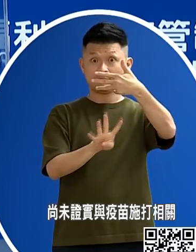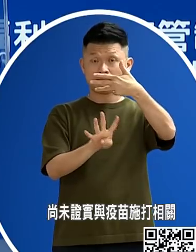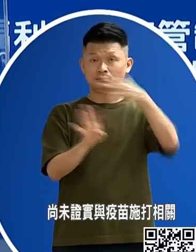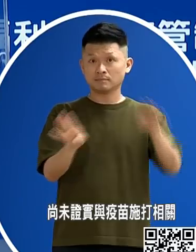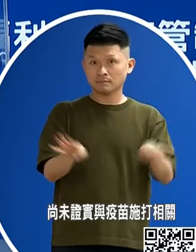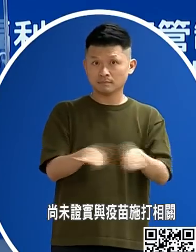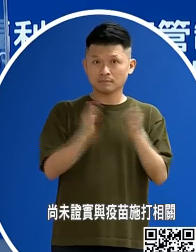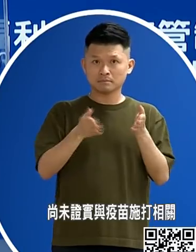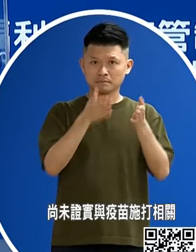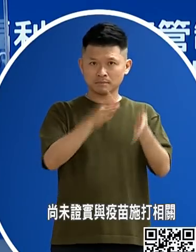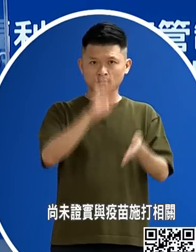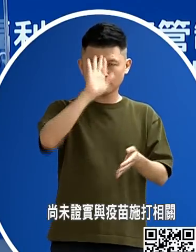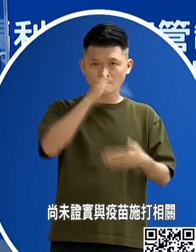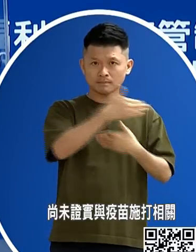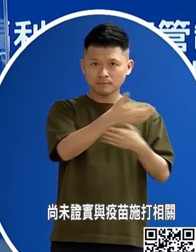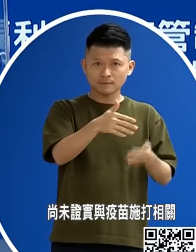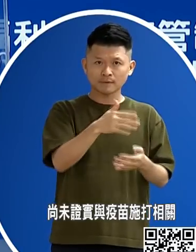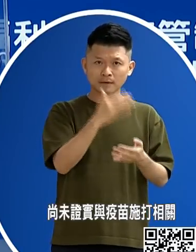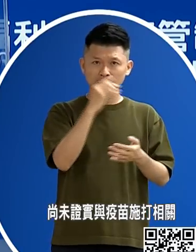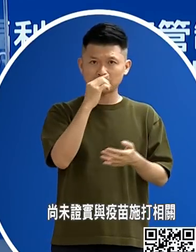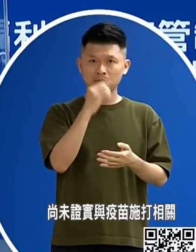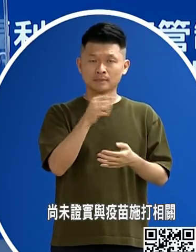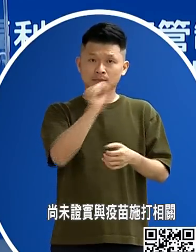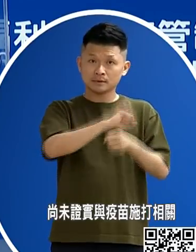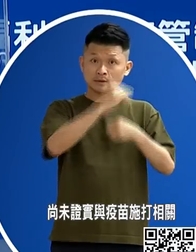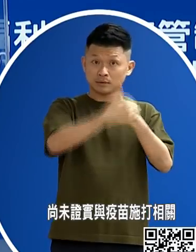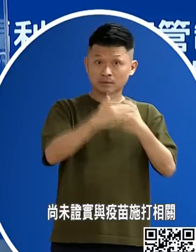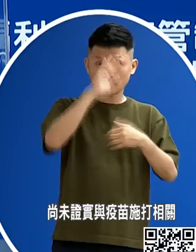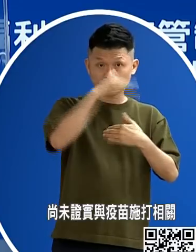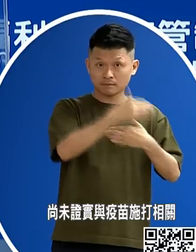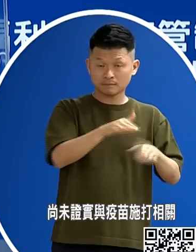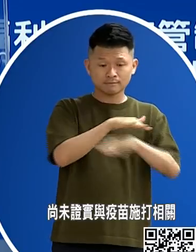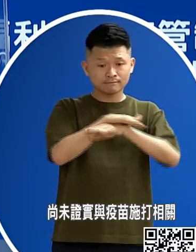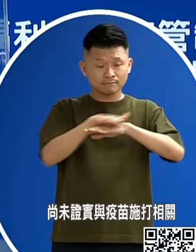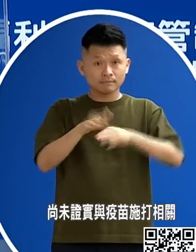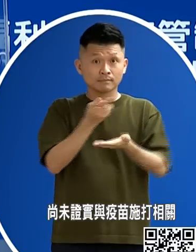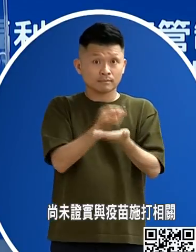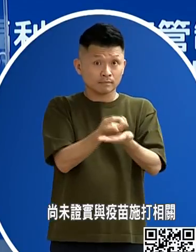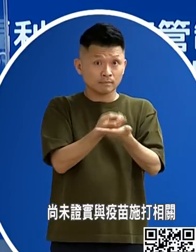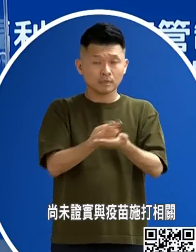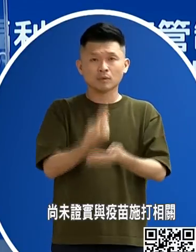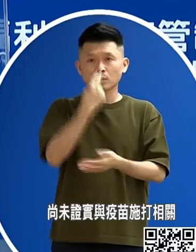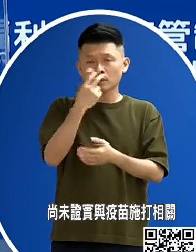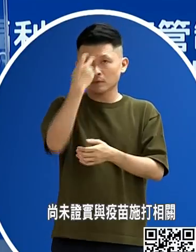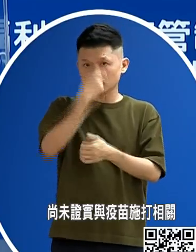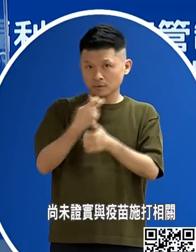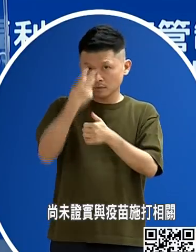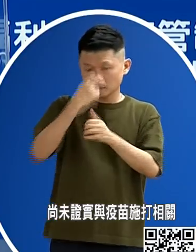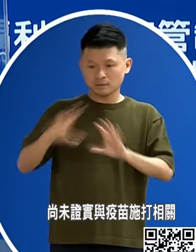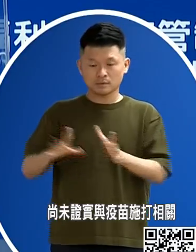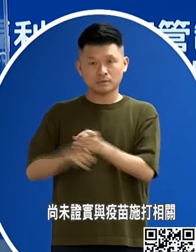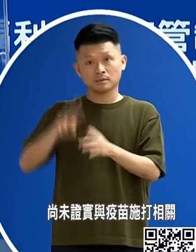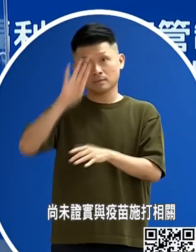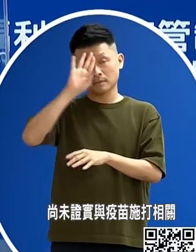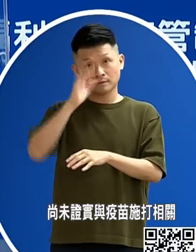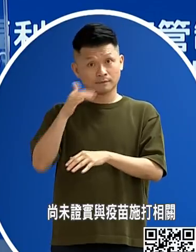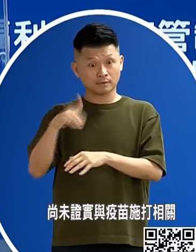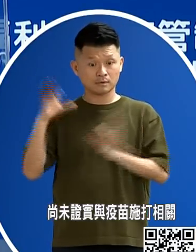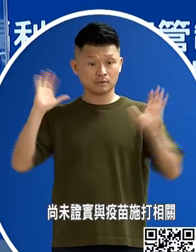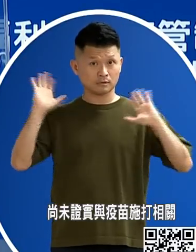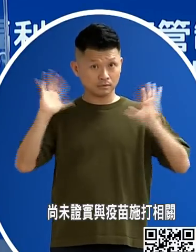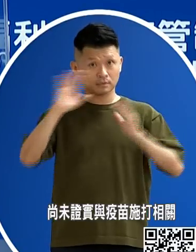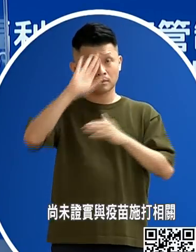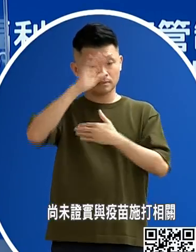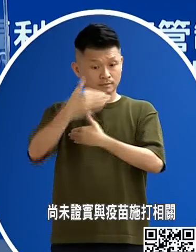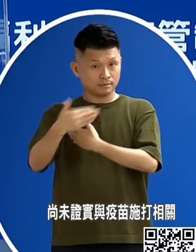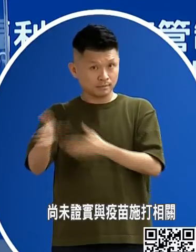对特定病房的探病，加护病房、安宁病房、呼吸照顾病房、精神科的病房、儿童病